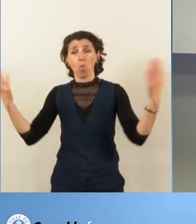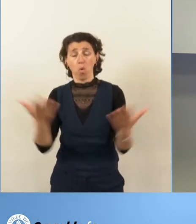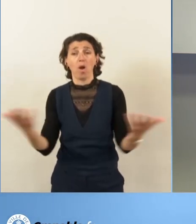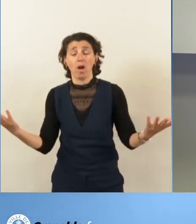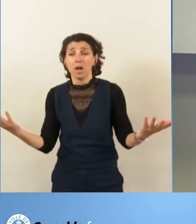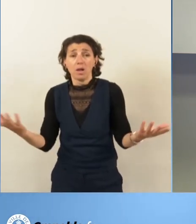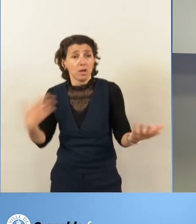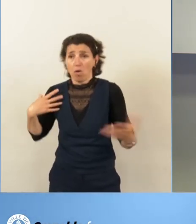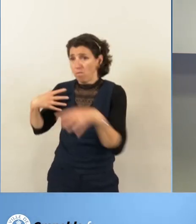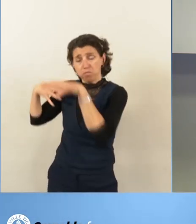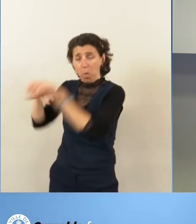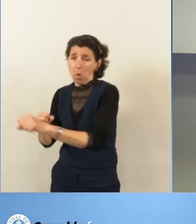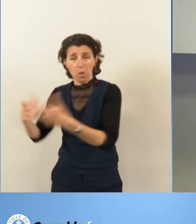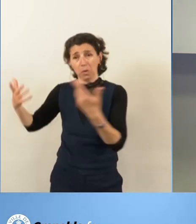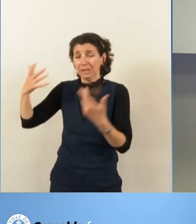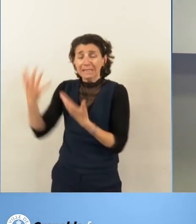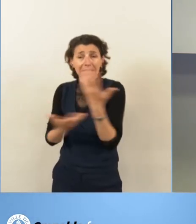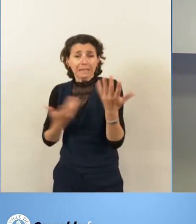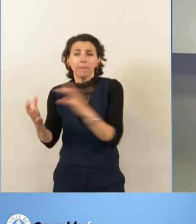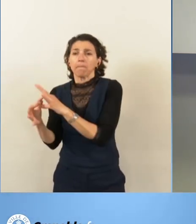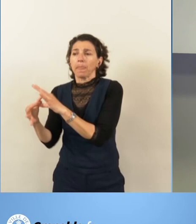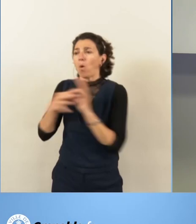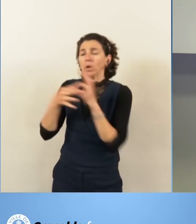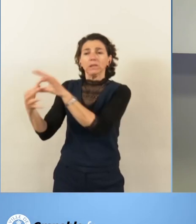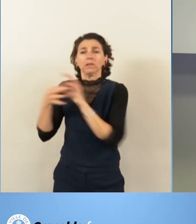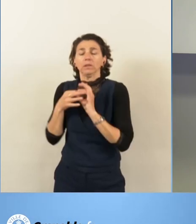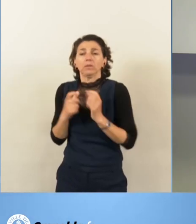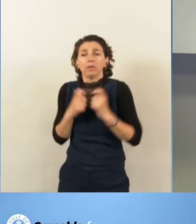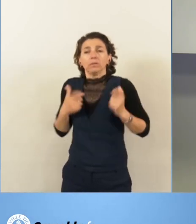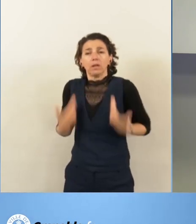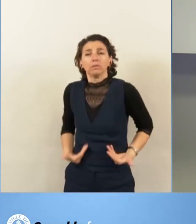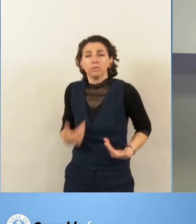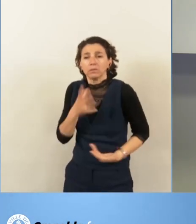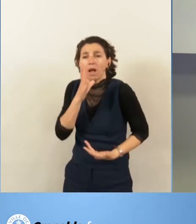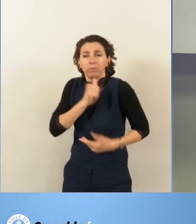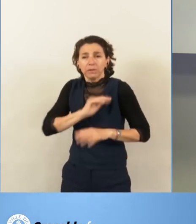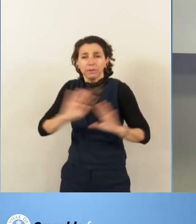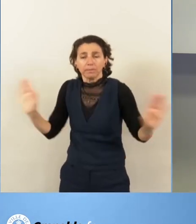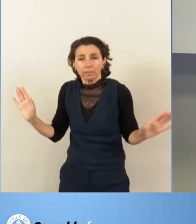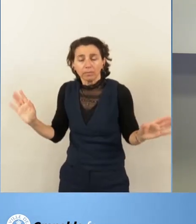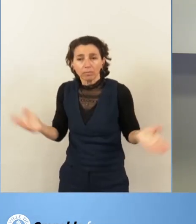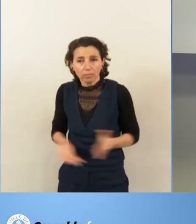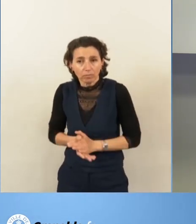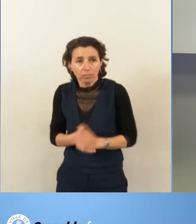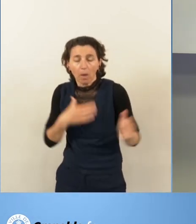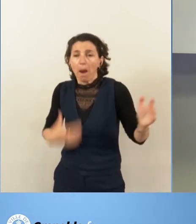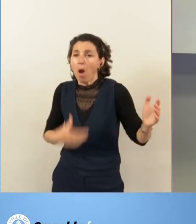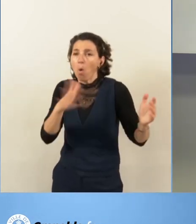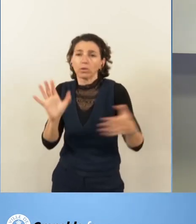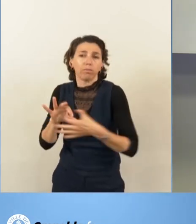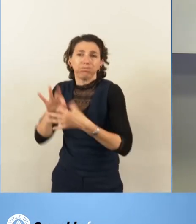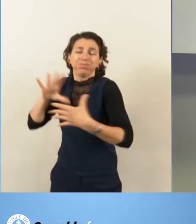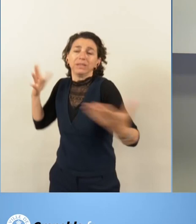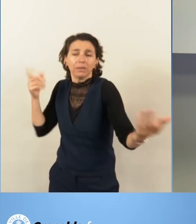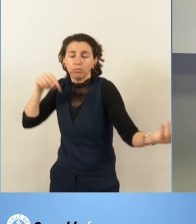compatibles avec une relation institutionnelle comme on peut l'avoir avec d'autres mers et je pense que chacun